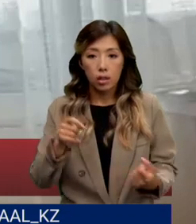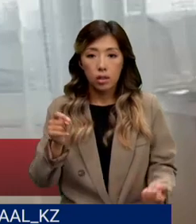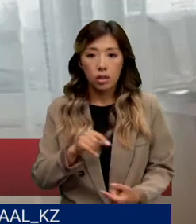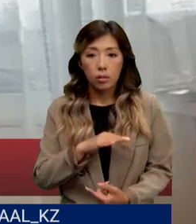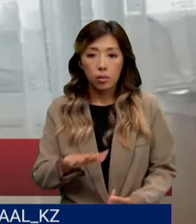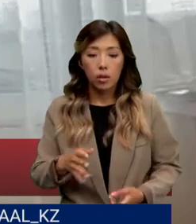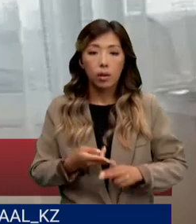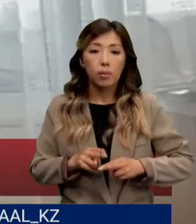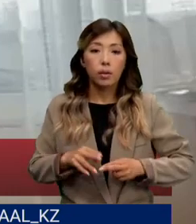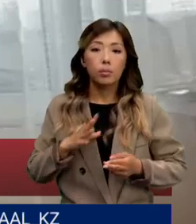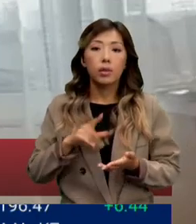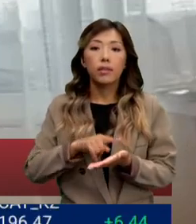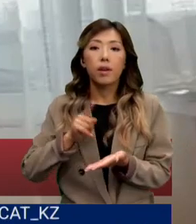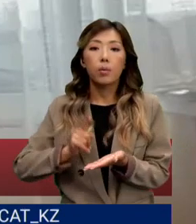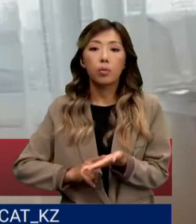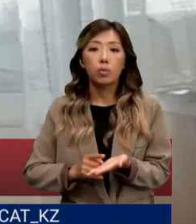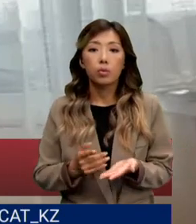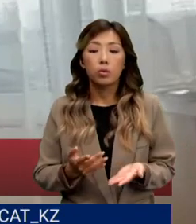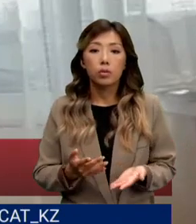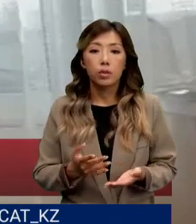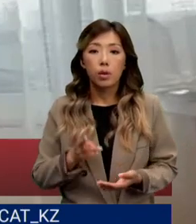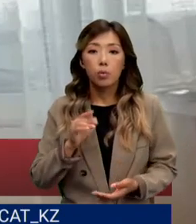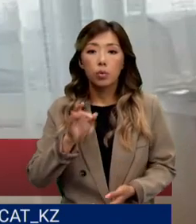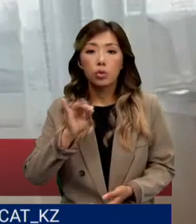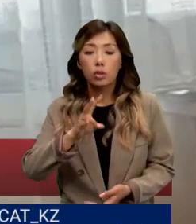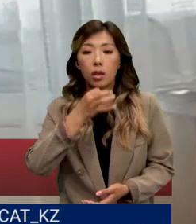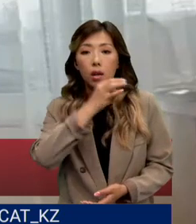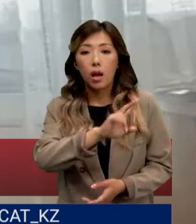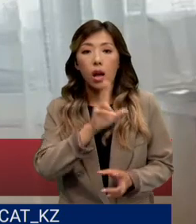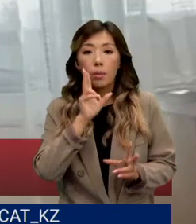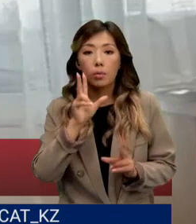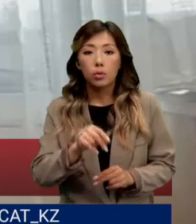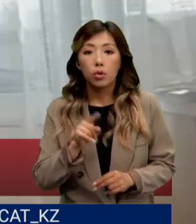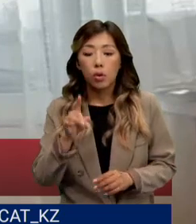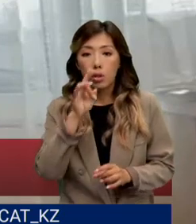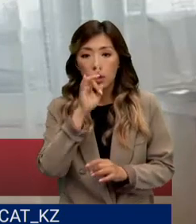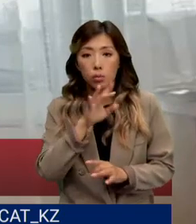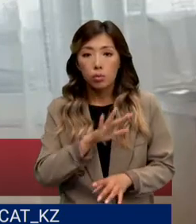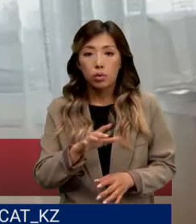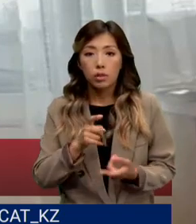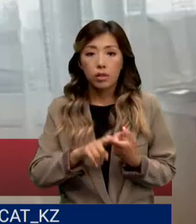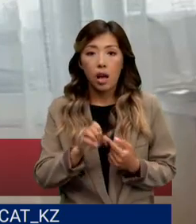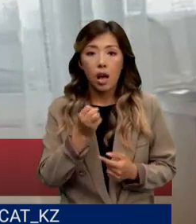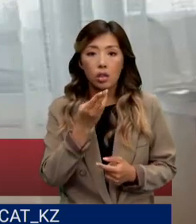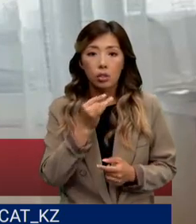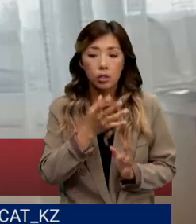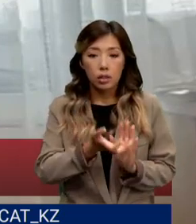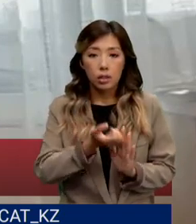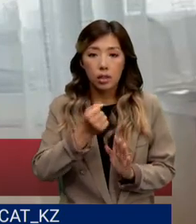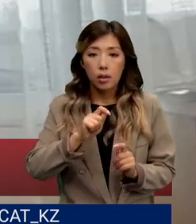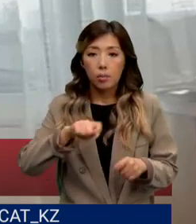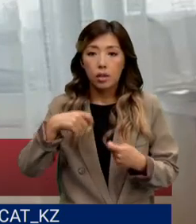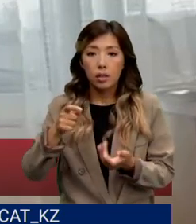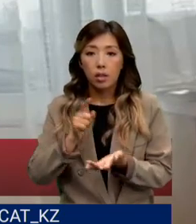Естественно, тут же был задан вопрос Мусину, который нам обещал, что никакие данные они передавать с ошибка не будут. Каким образом эти